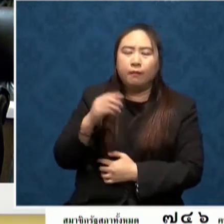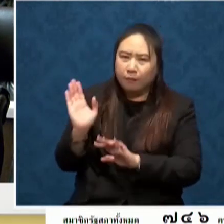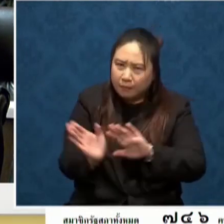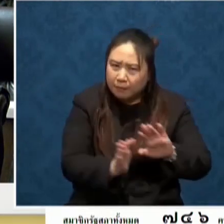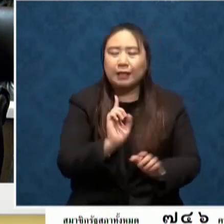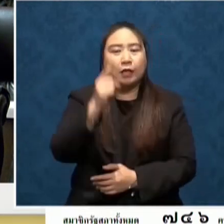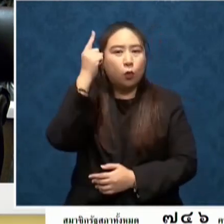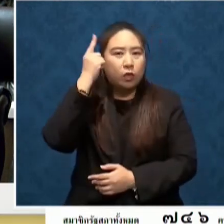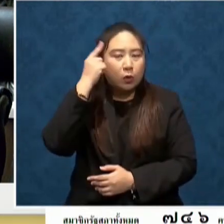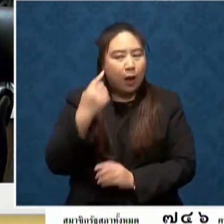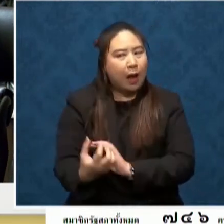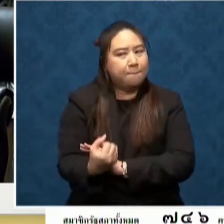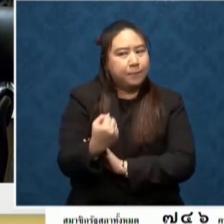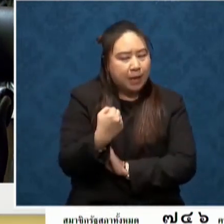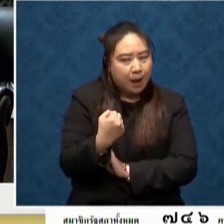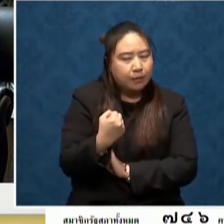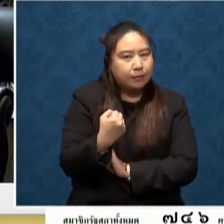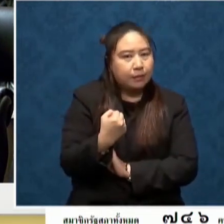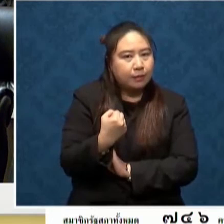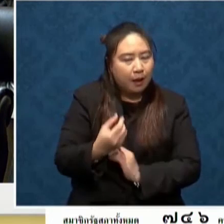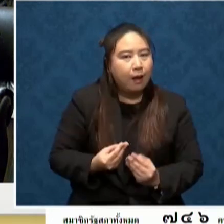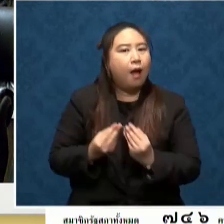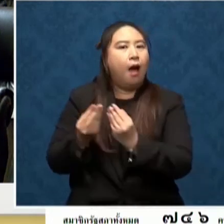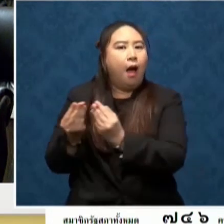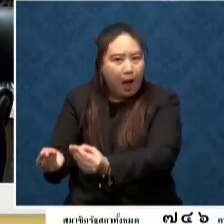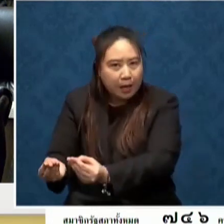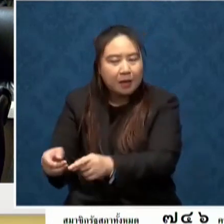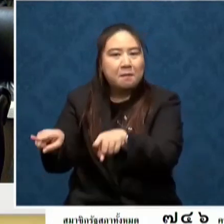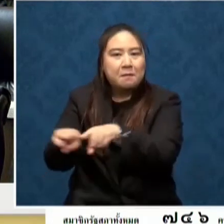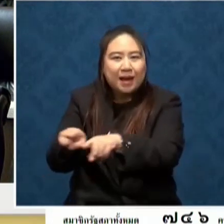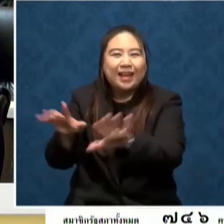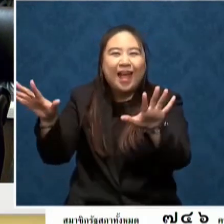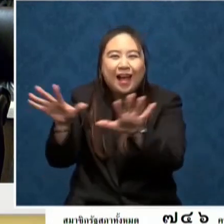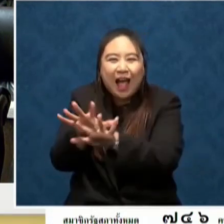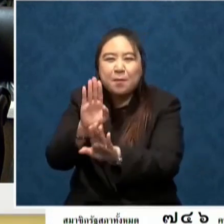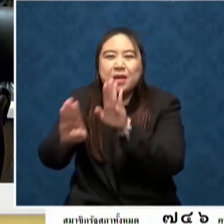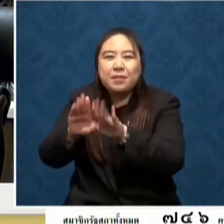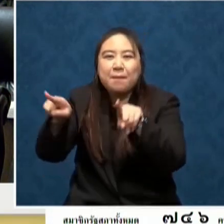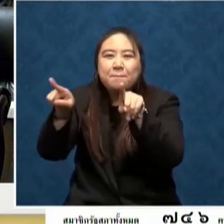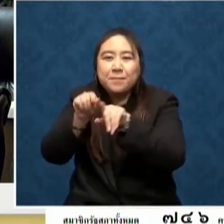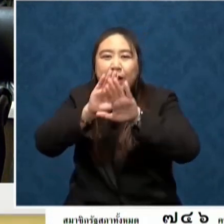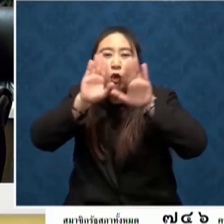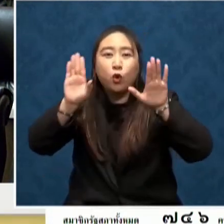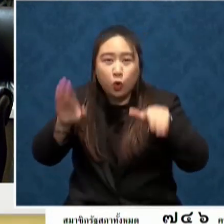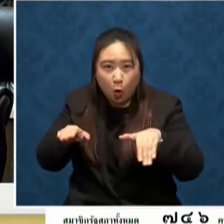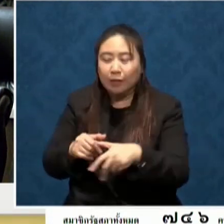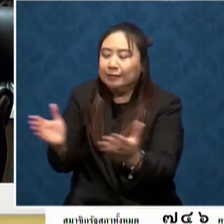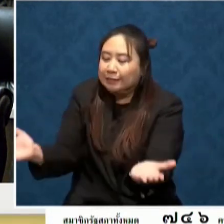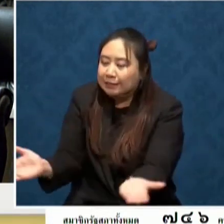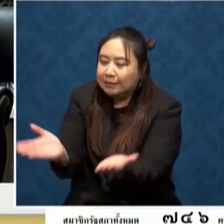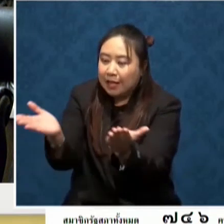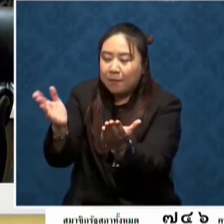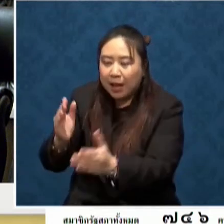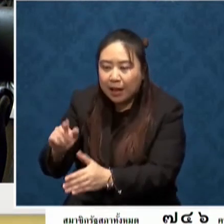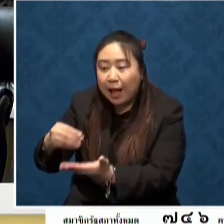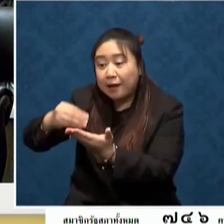่า การกาจนาศเี้ย จะเป็การเสริมปีกให้นกคือเป็นการทำให้การศึกษาเก